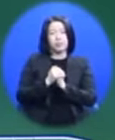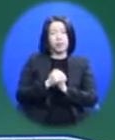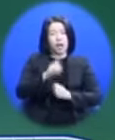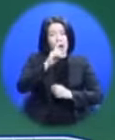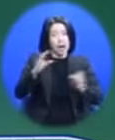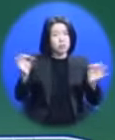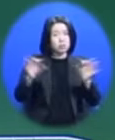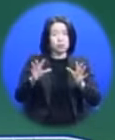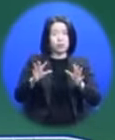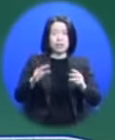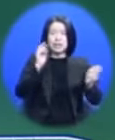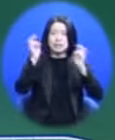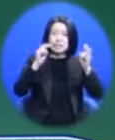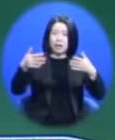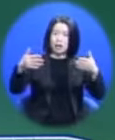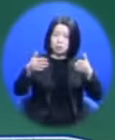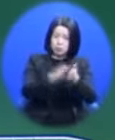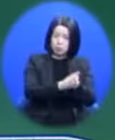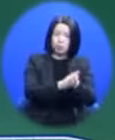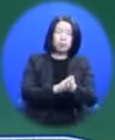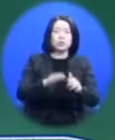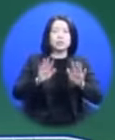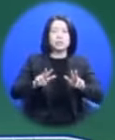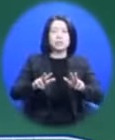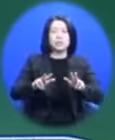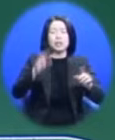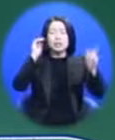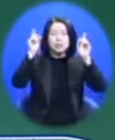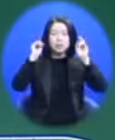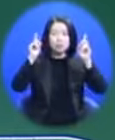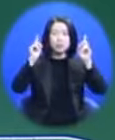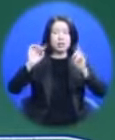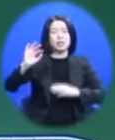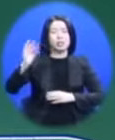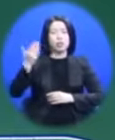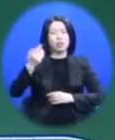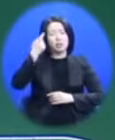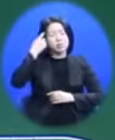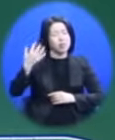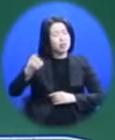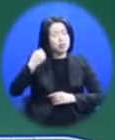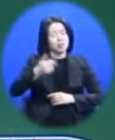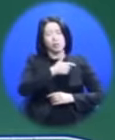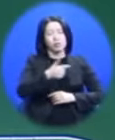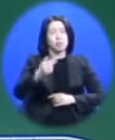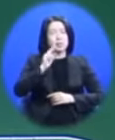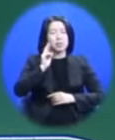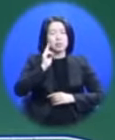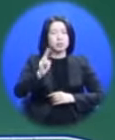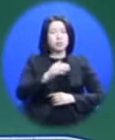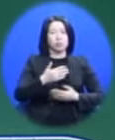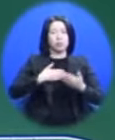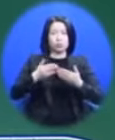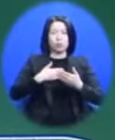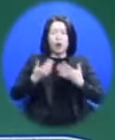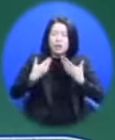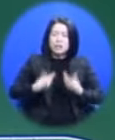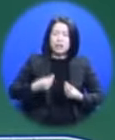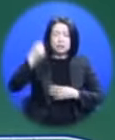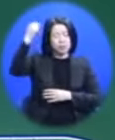한순간에 사업을 접고 이제 실업자가 된다고 생각하니 너무나 큰 두려움과 좌절감이